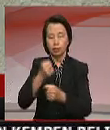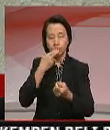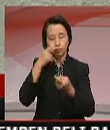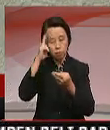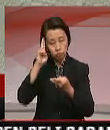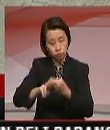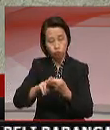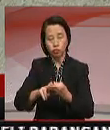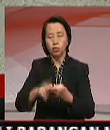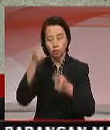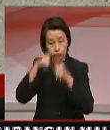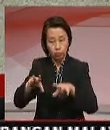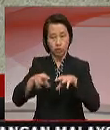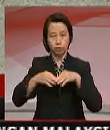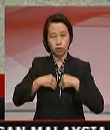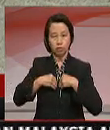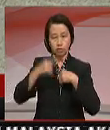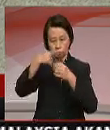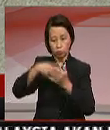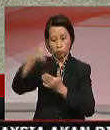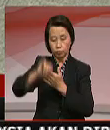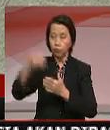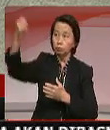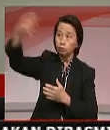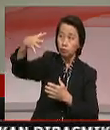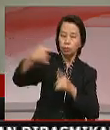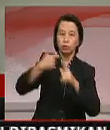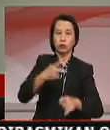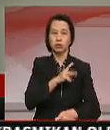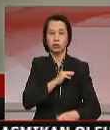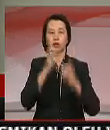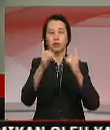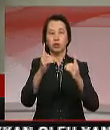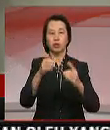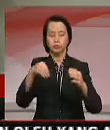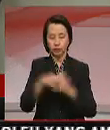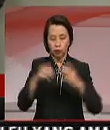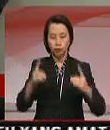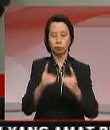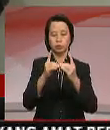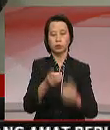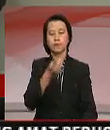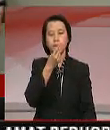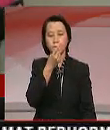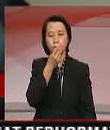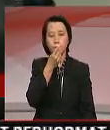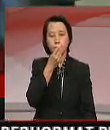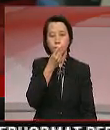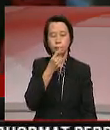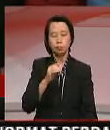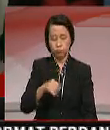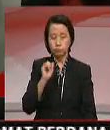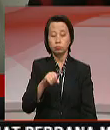setuju terima bagi Project solar Hybrid daripada kementerian pendidikan dalam perjumpaan itu that inspires Mouse